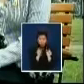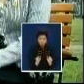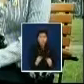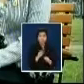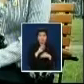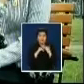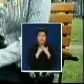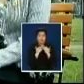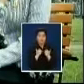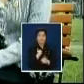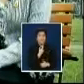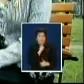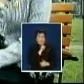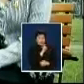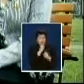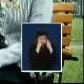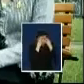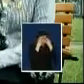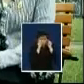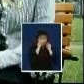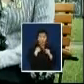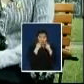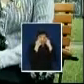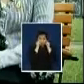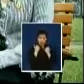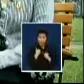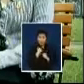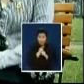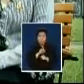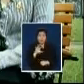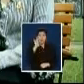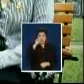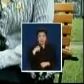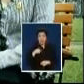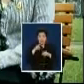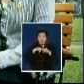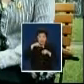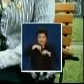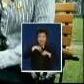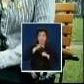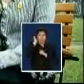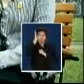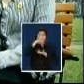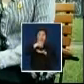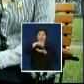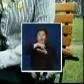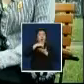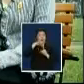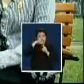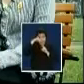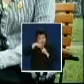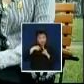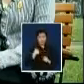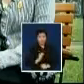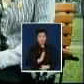ามท่านนายกรัฐมนตรีนะคะซึ่งท่านได้เจาะจงเลือกสถานที่นี้ในการที่จะรายงานประชาชนว่าในการเดินทางอ